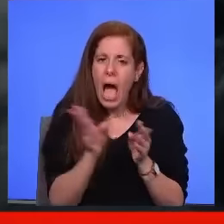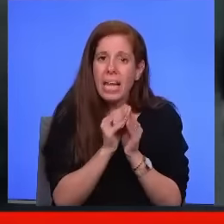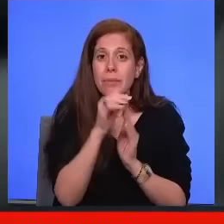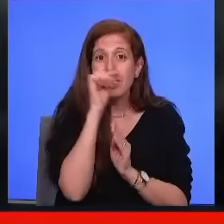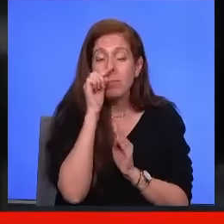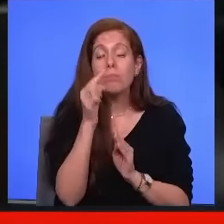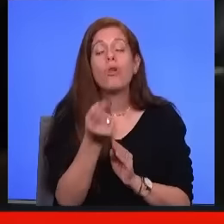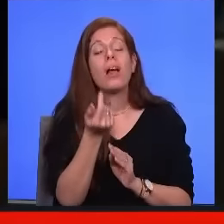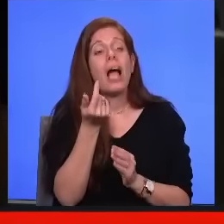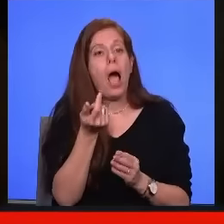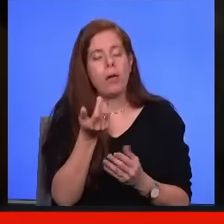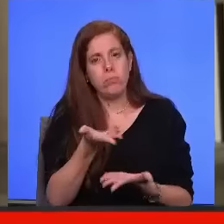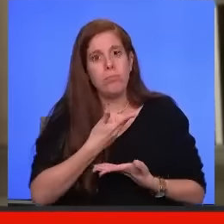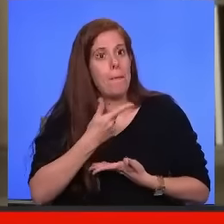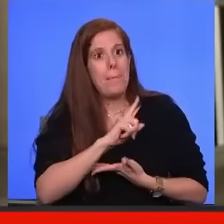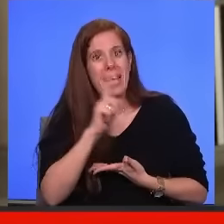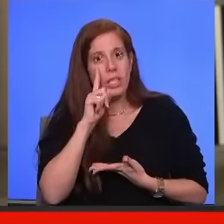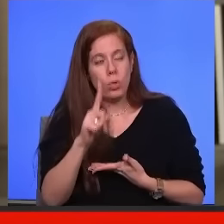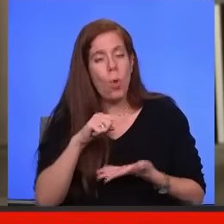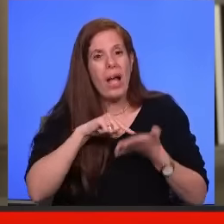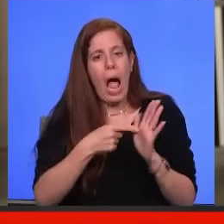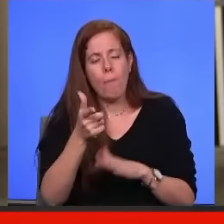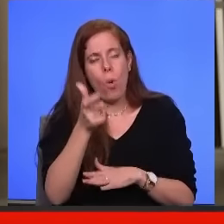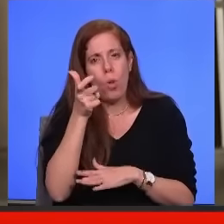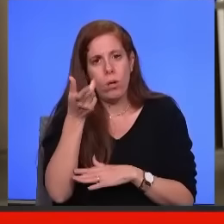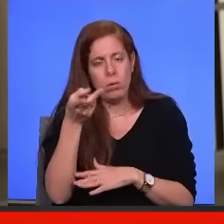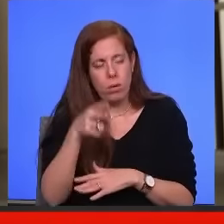הובילה אותו ללחוץ על ההדק. זה מקרה טרגי.